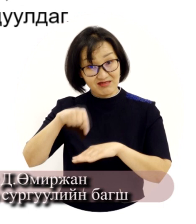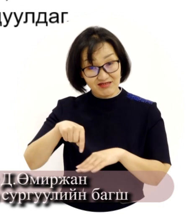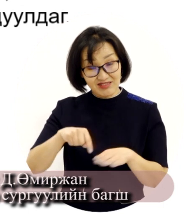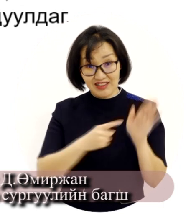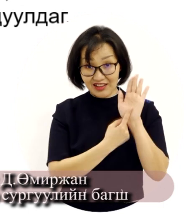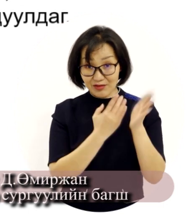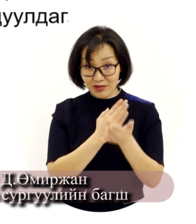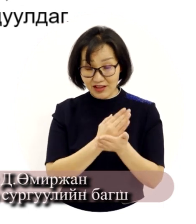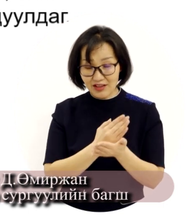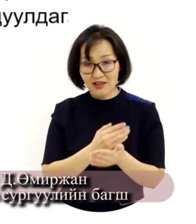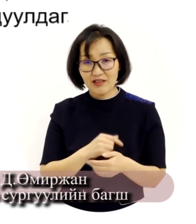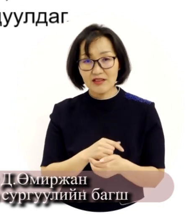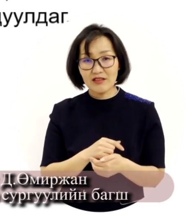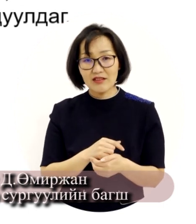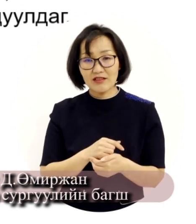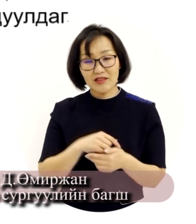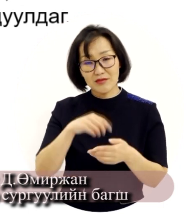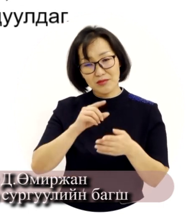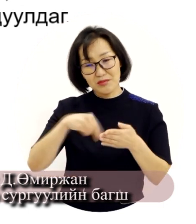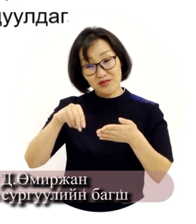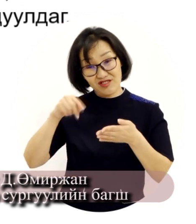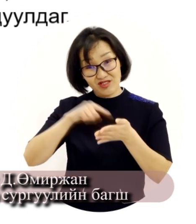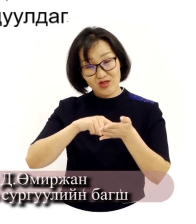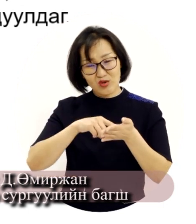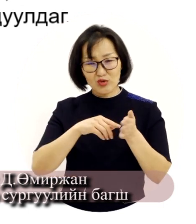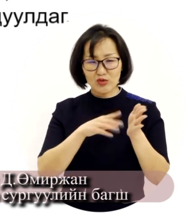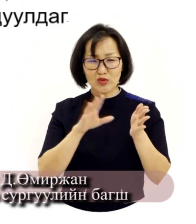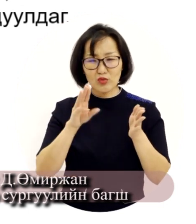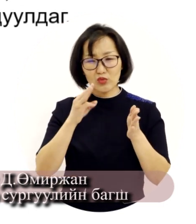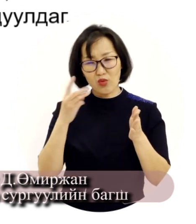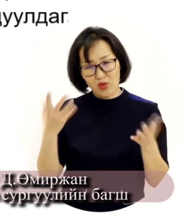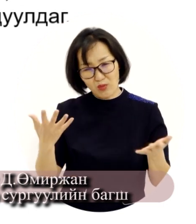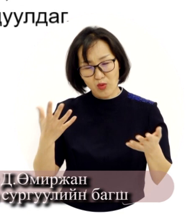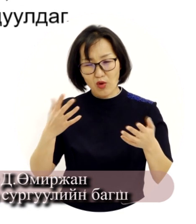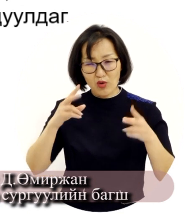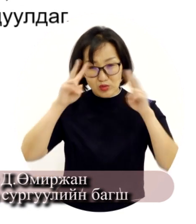және мәдени мұралар мұны тарихшылар зерттеп тауып біздерге таныстырады.